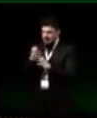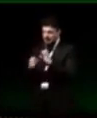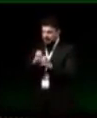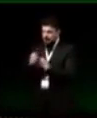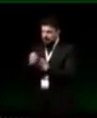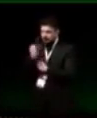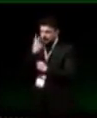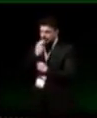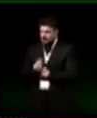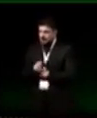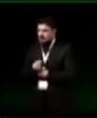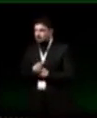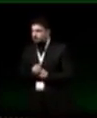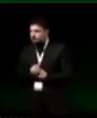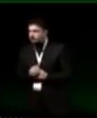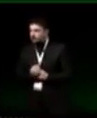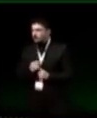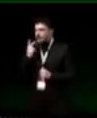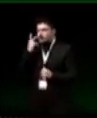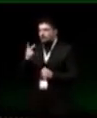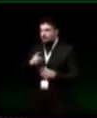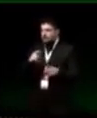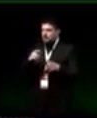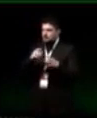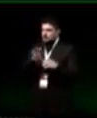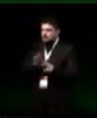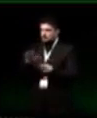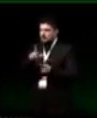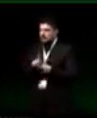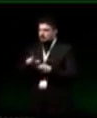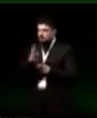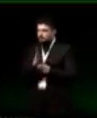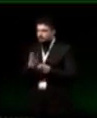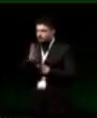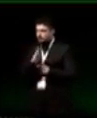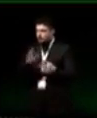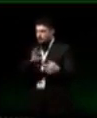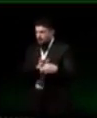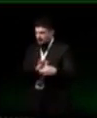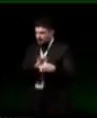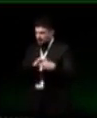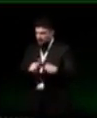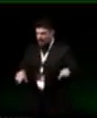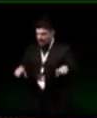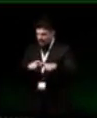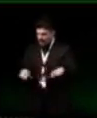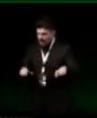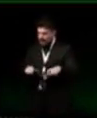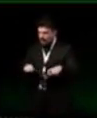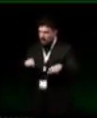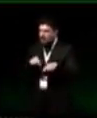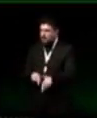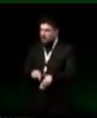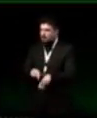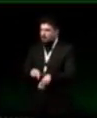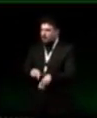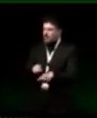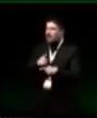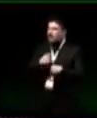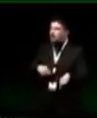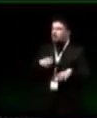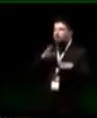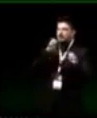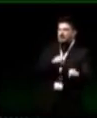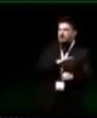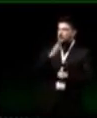immagini di Lehman Brothers a New York con il fallimento di quella banca. Ma è lì il momento opportuno. Noi siamo impegnati in tutt'altre faccende